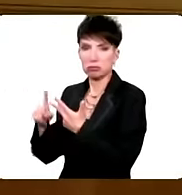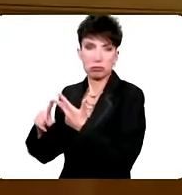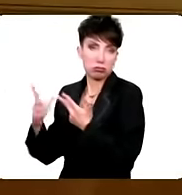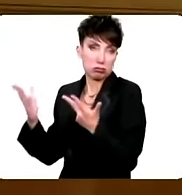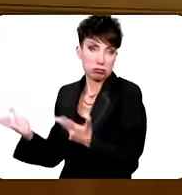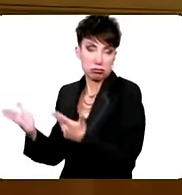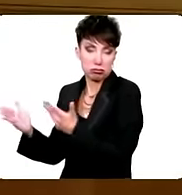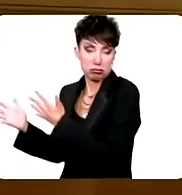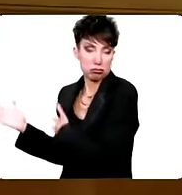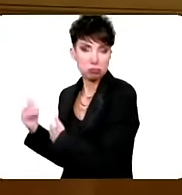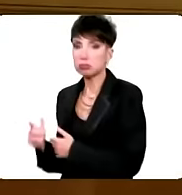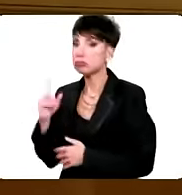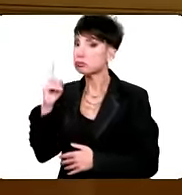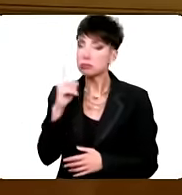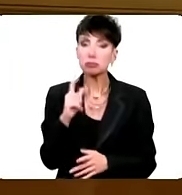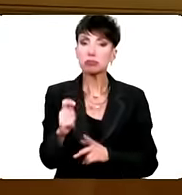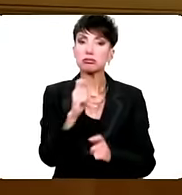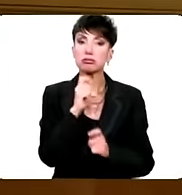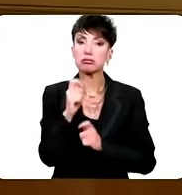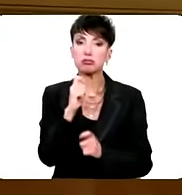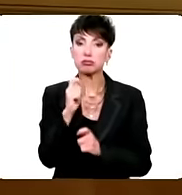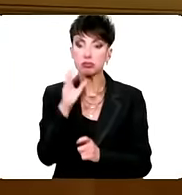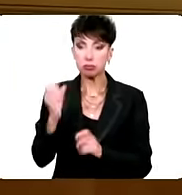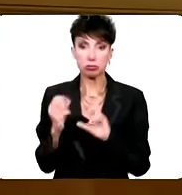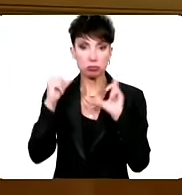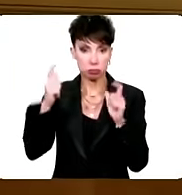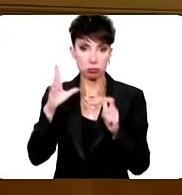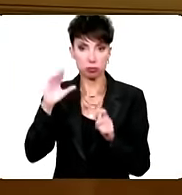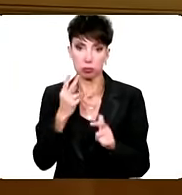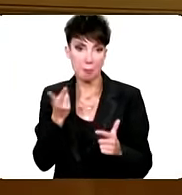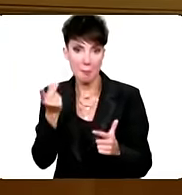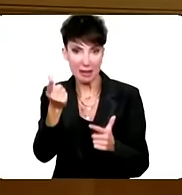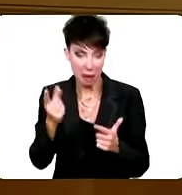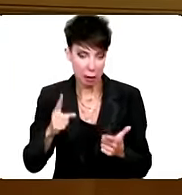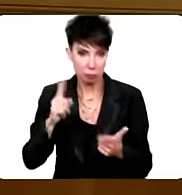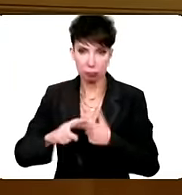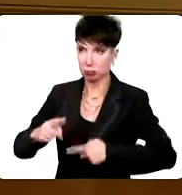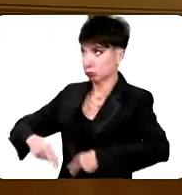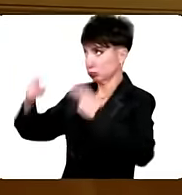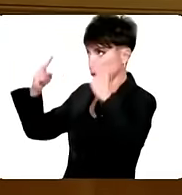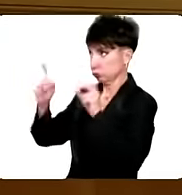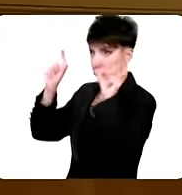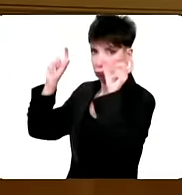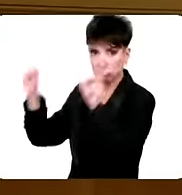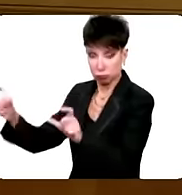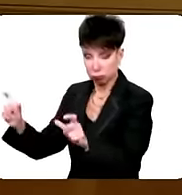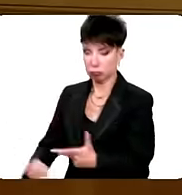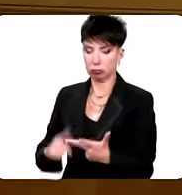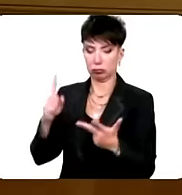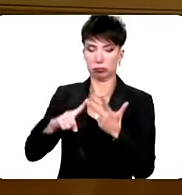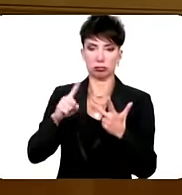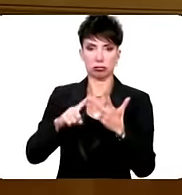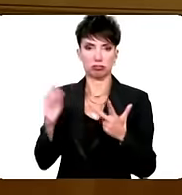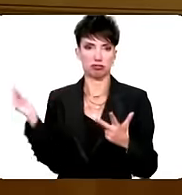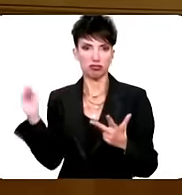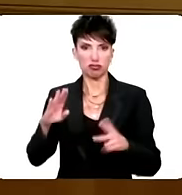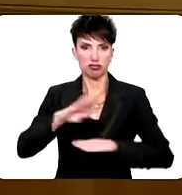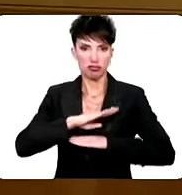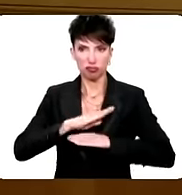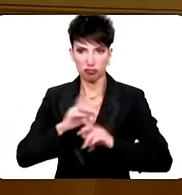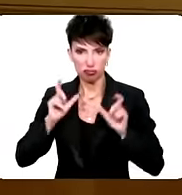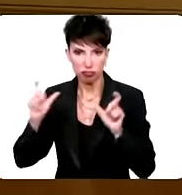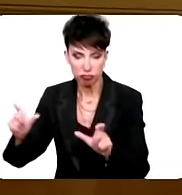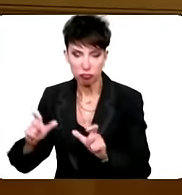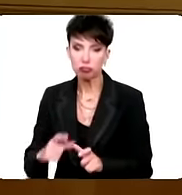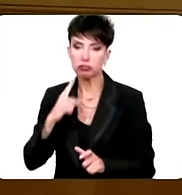ζητήματα του υπεύθυνου πατριωτισμού, μεταναστευτικό, φύλαξη των συνόρων, ενίσχυση των ενόπλων δυνάμεων, ενίσχυση της θέσης της χώρας